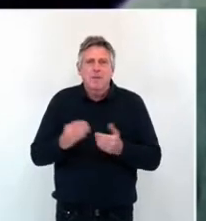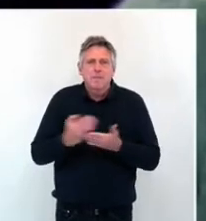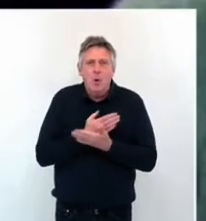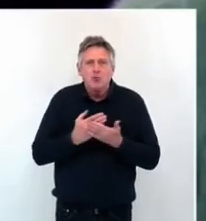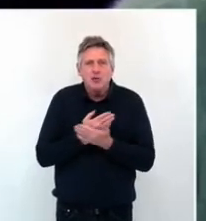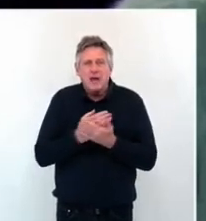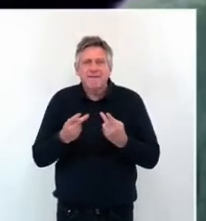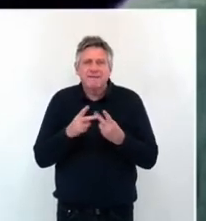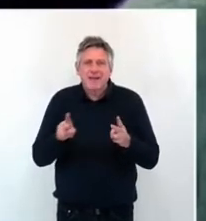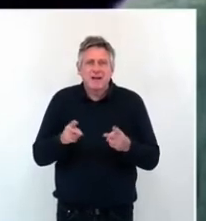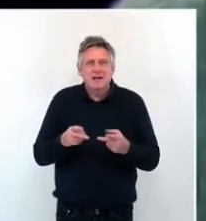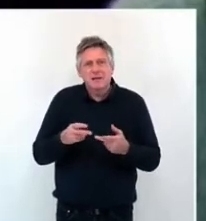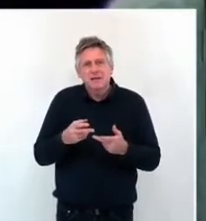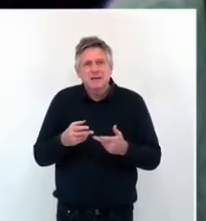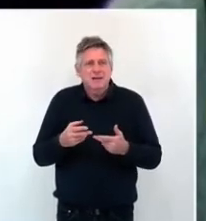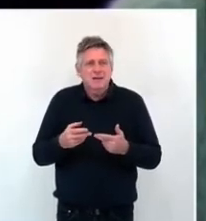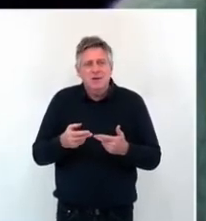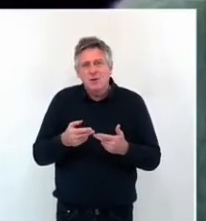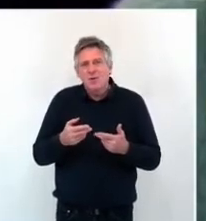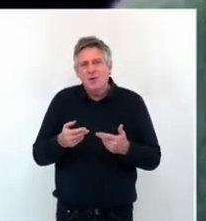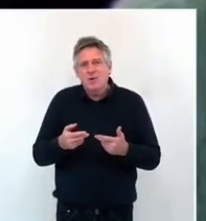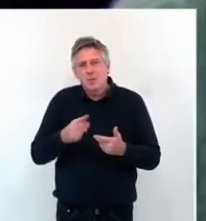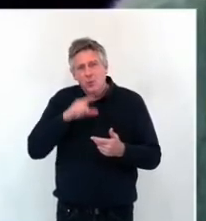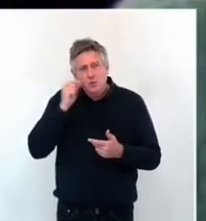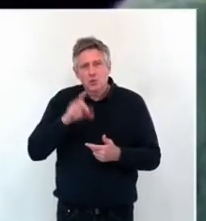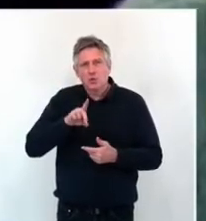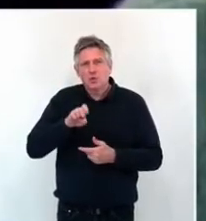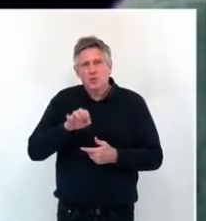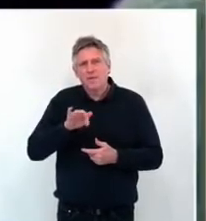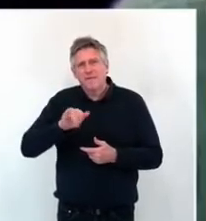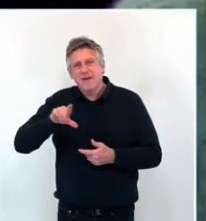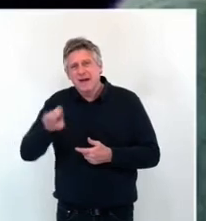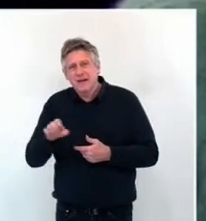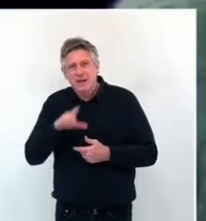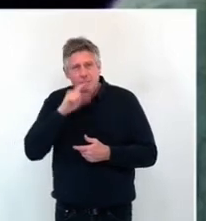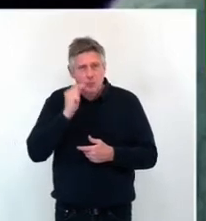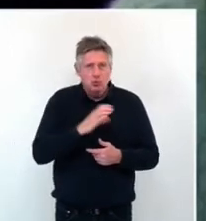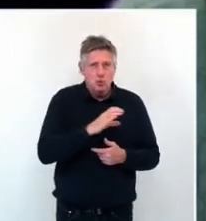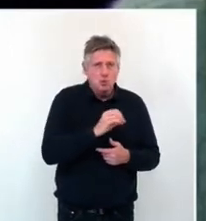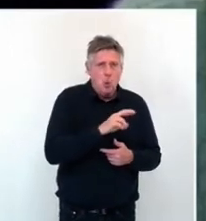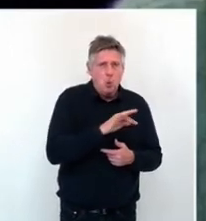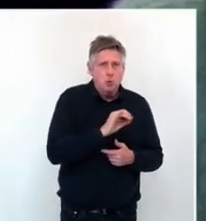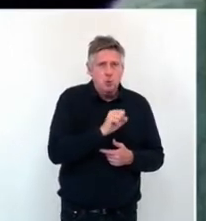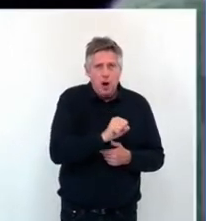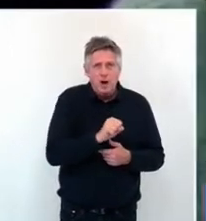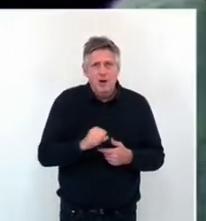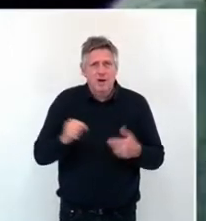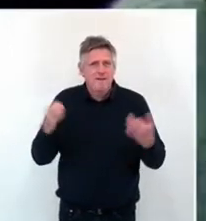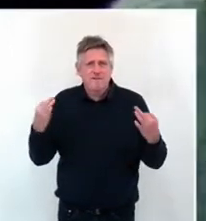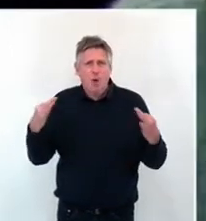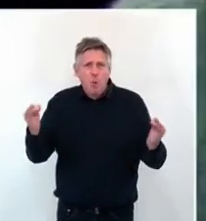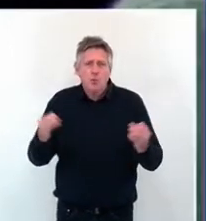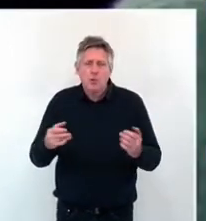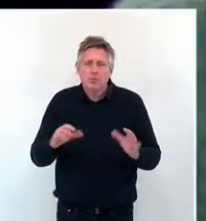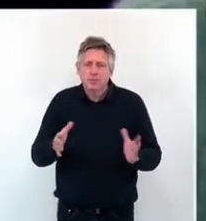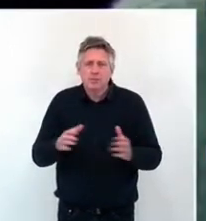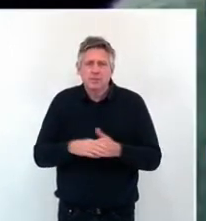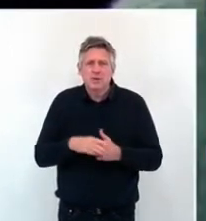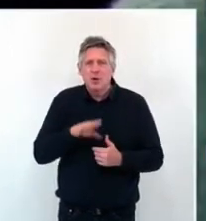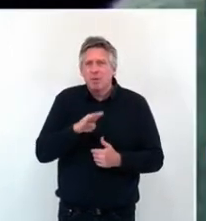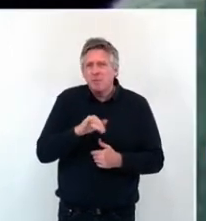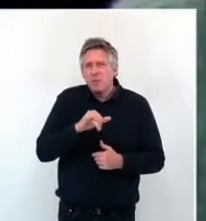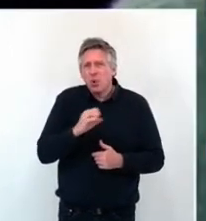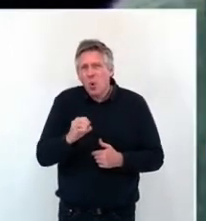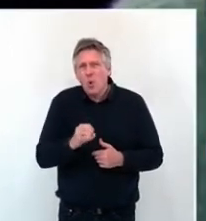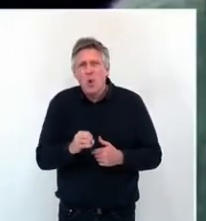concrétiser, on est très loin des formules. Tant M. Defaille que M. Courtois n'étaient pas réputés pour leur sens de la formule. On ne parle pas de bio-PLU, de